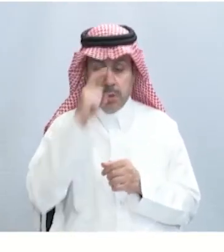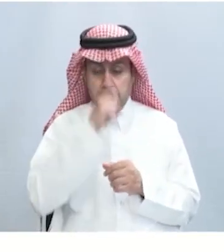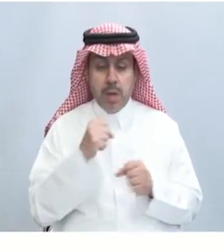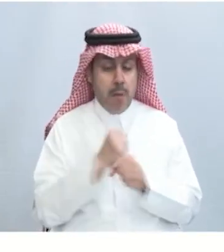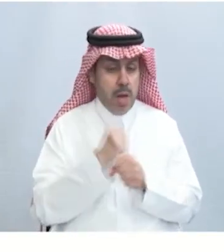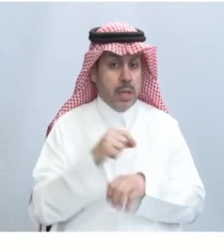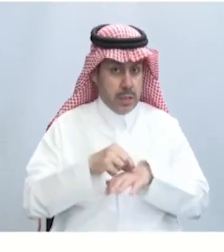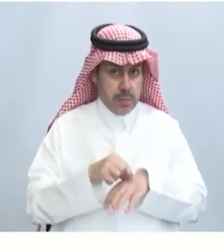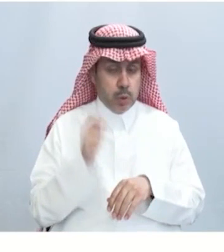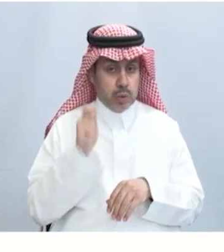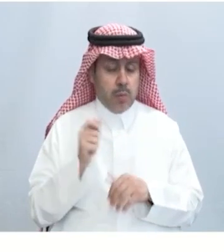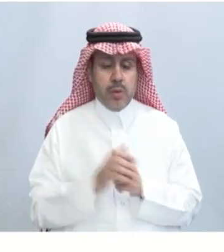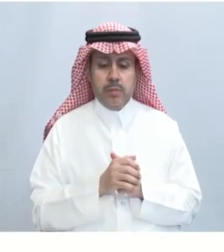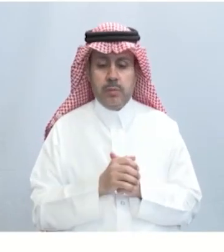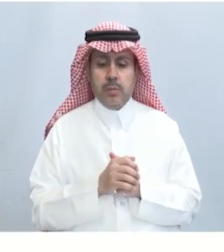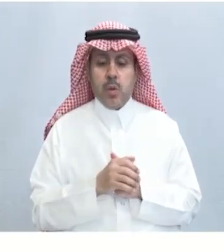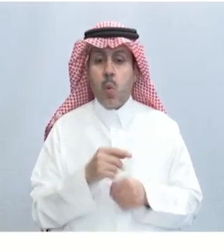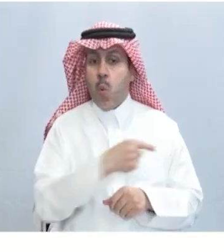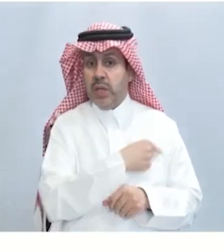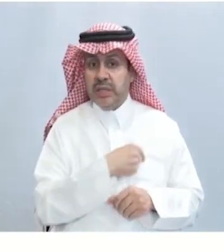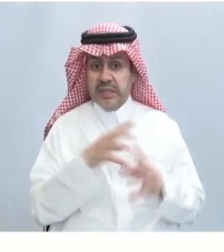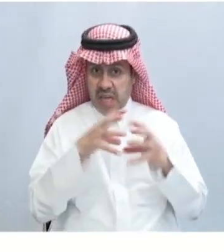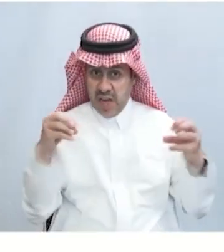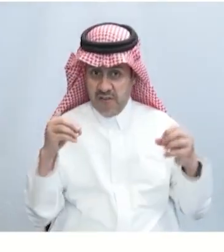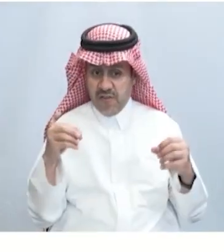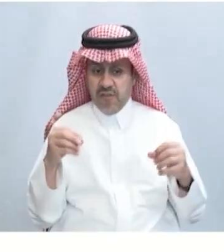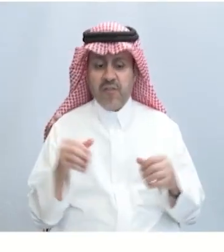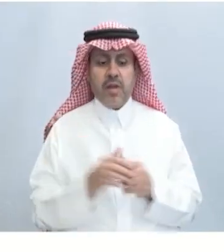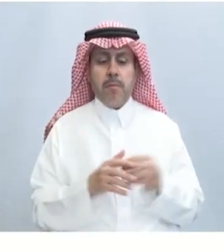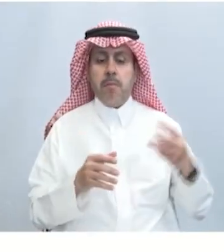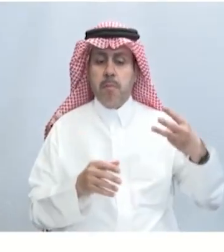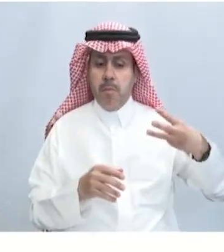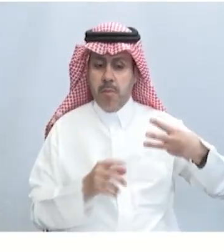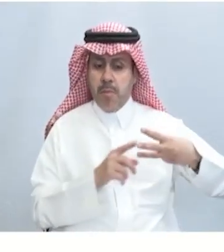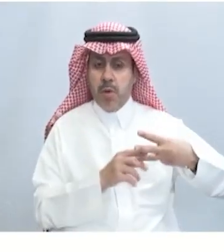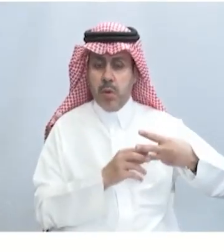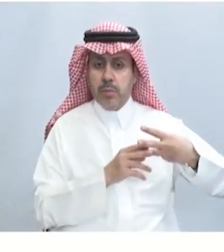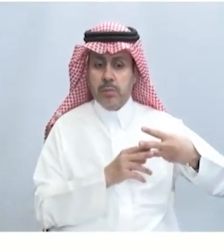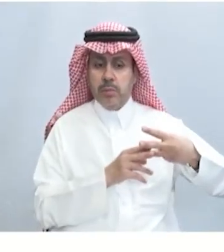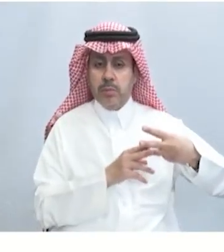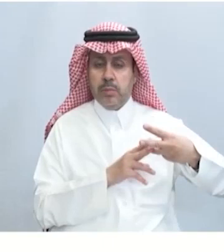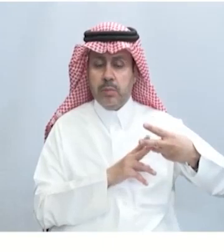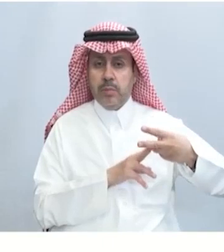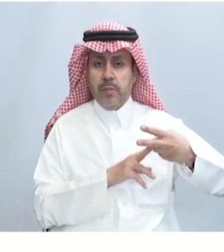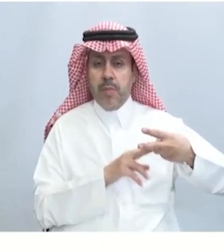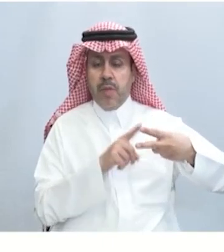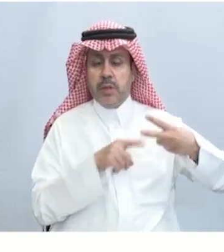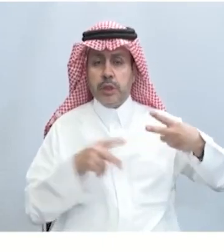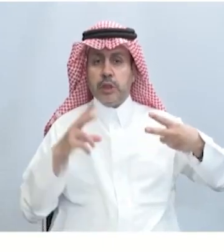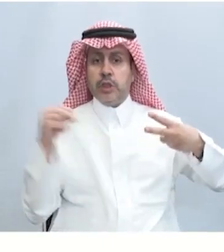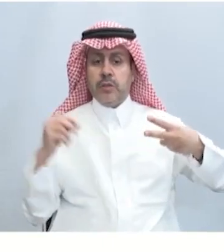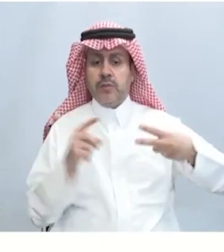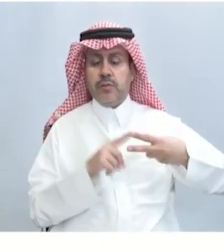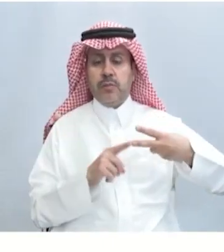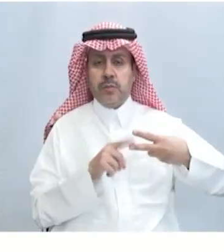بها ويتحكمون اليها هو تعريف للتشريع او تعريف للقانون ما رايكم